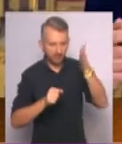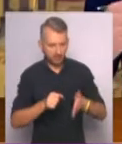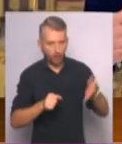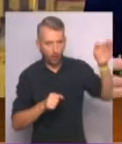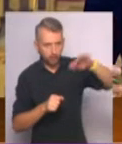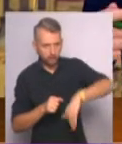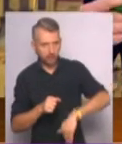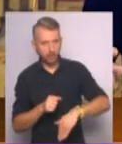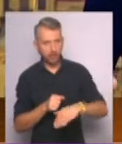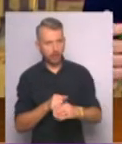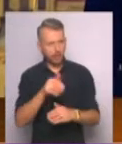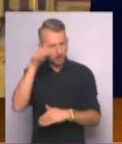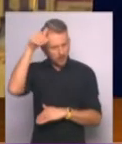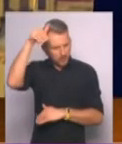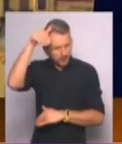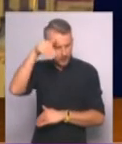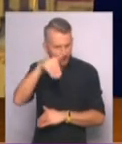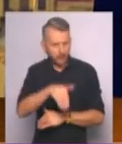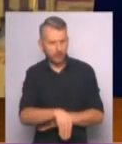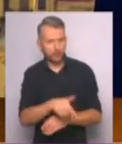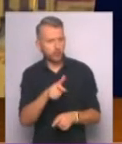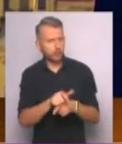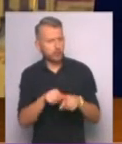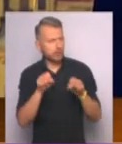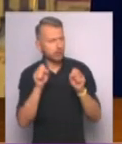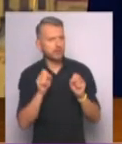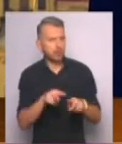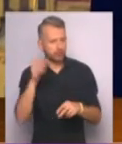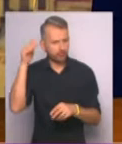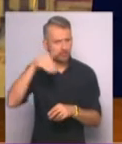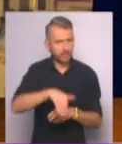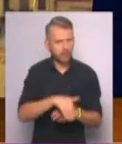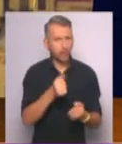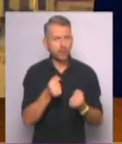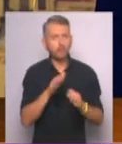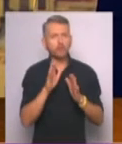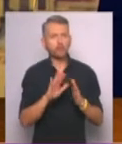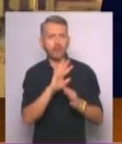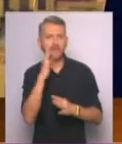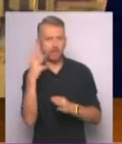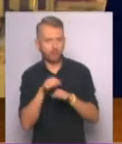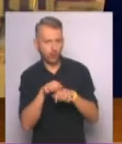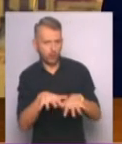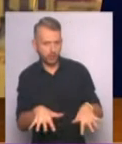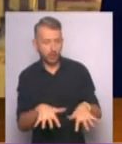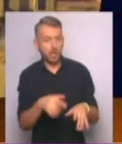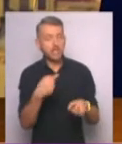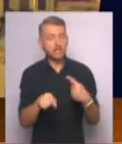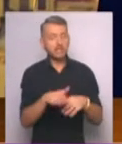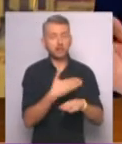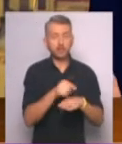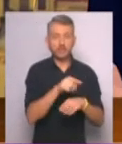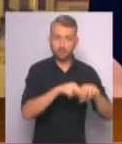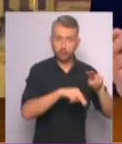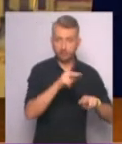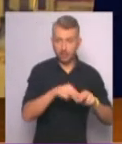Да? Тобто стрімкого, такого сувонебезпечного схилу, який утримували лише коріння дерев. Відповідно, різниця між цим будівництвом